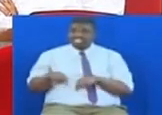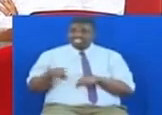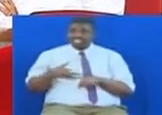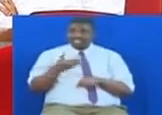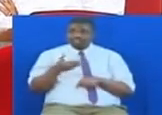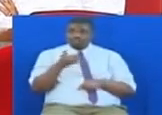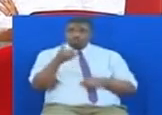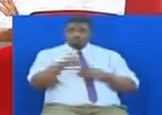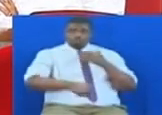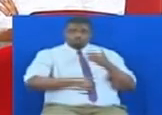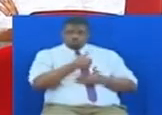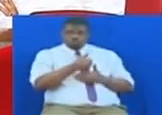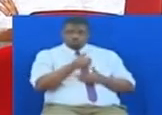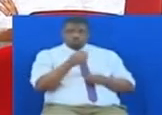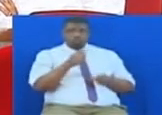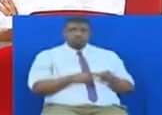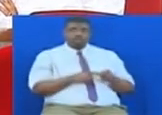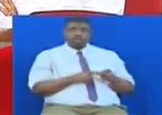kuongozwa na John